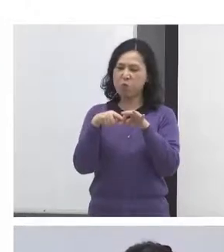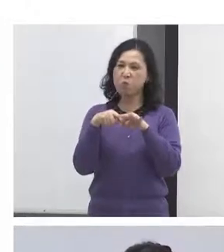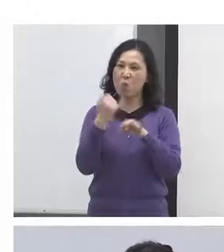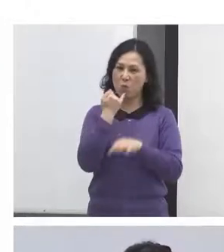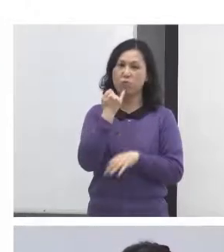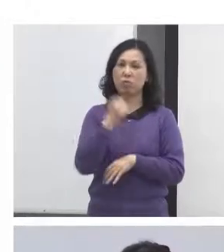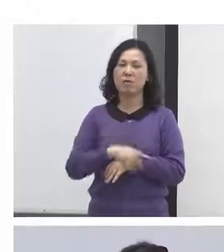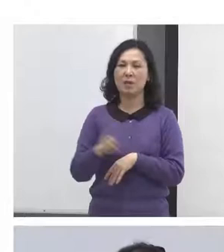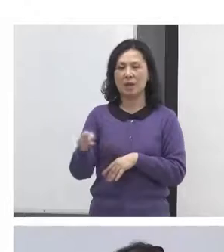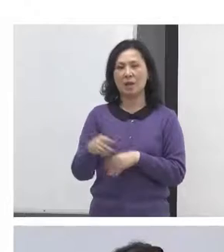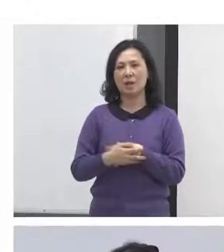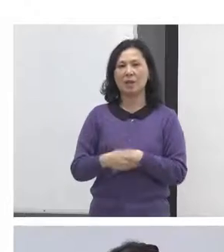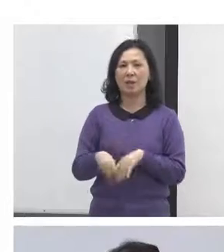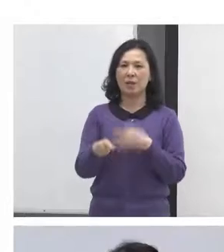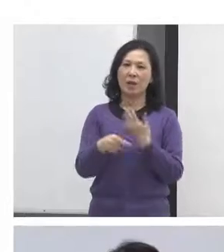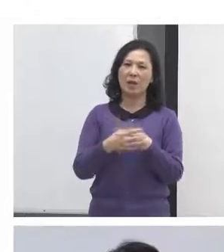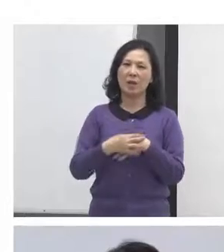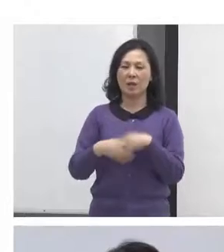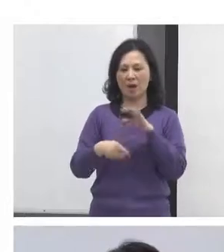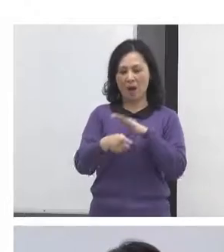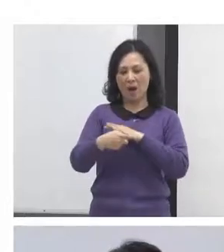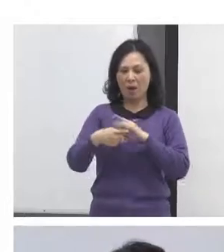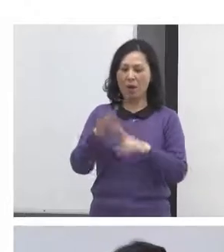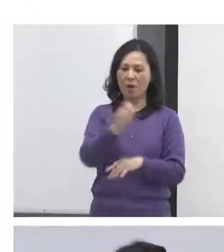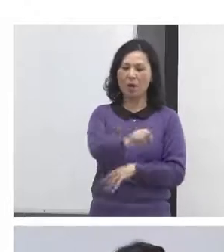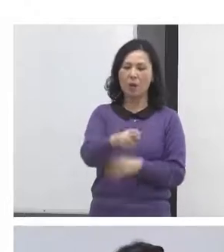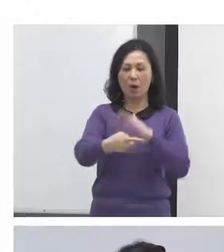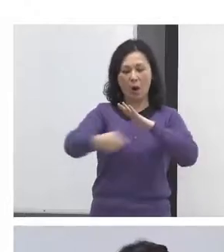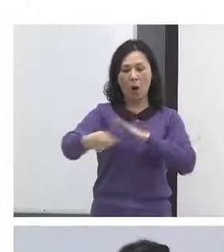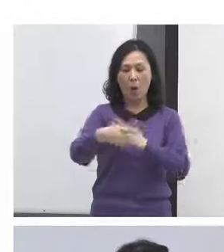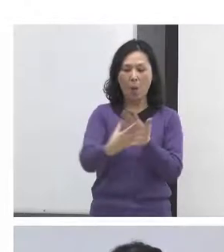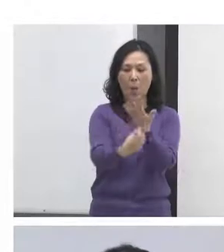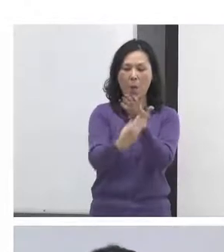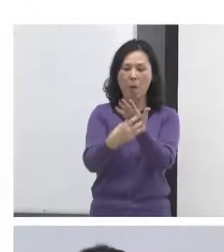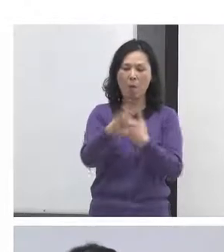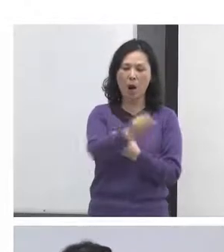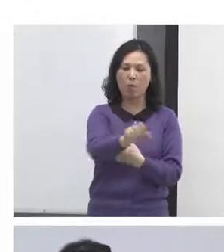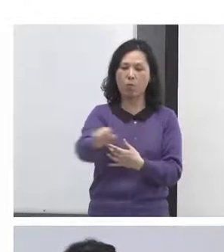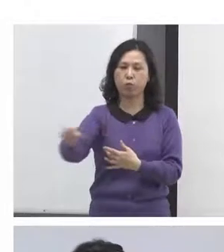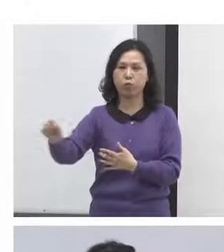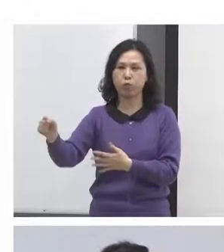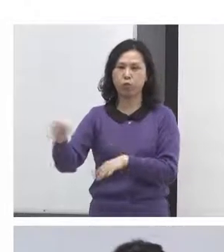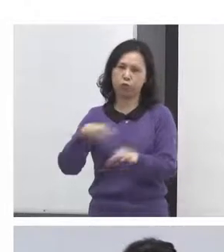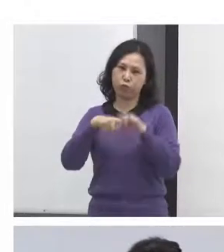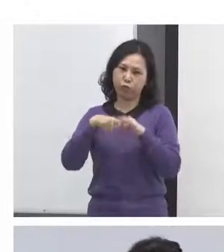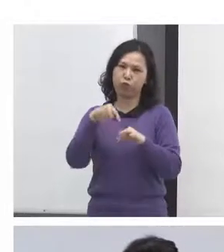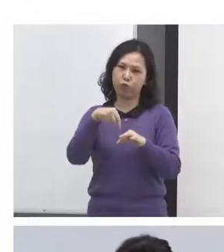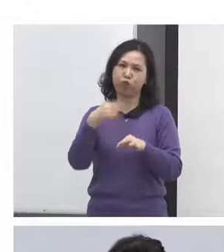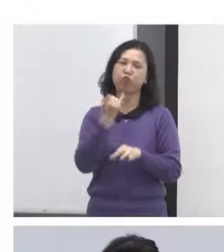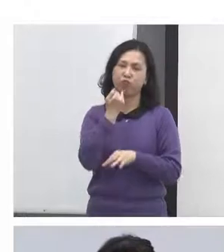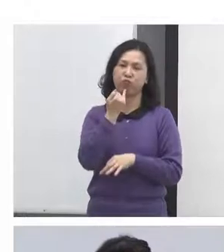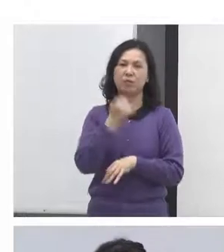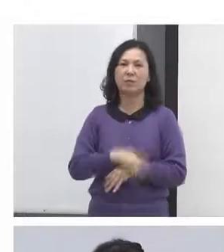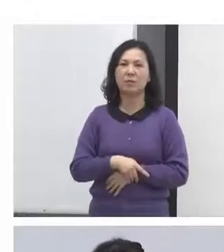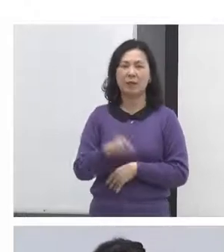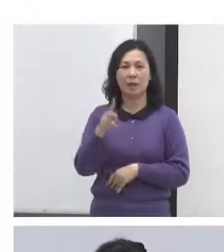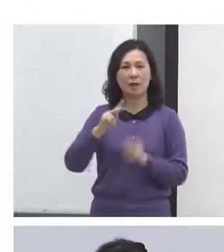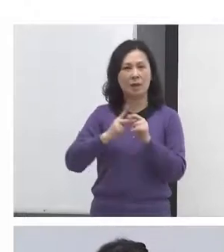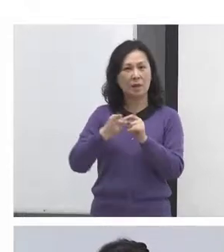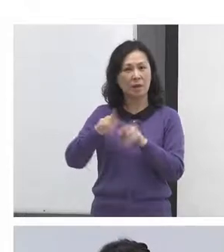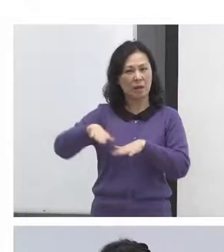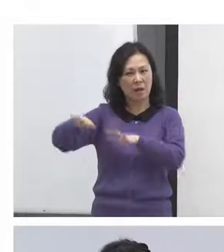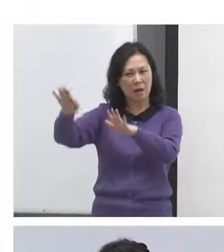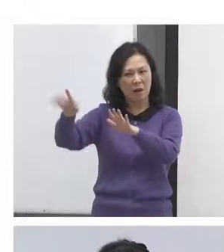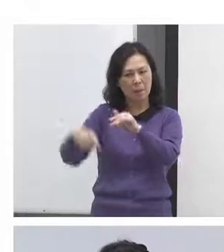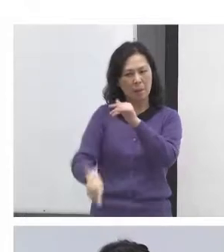是他就是一直去抓盗版，他就可以赚钱。好，那这个其实是违反就是原来他们想要促进文明发展的一